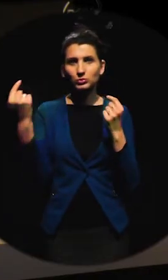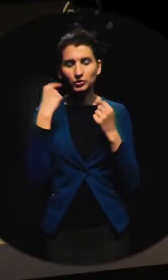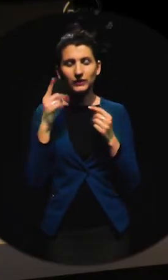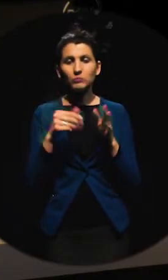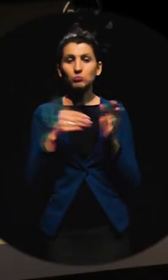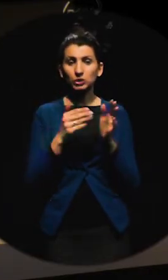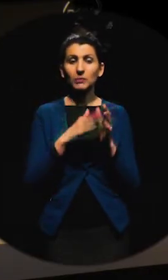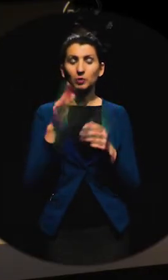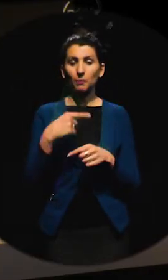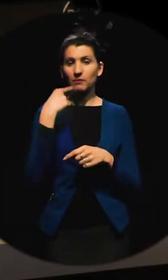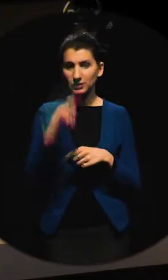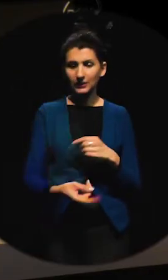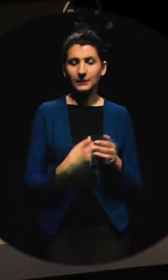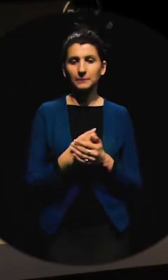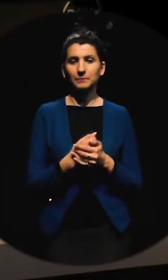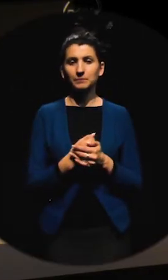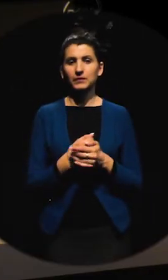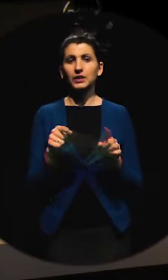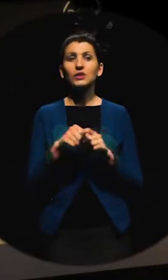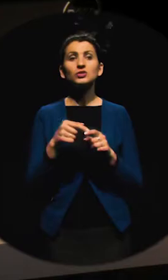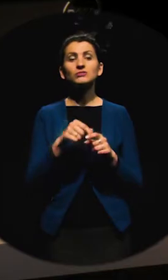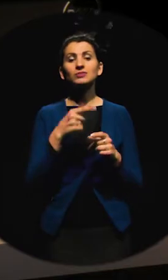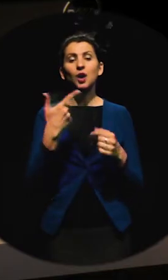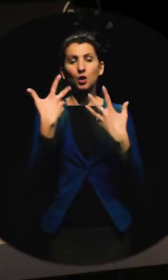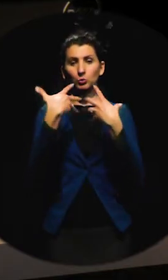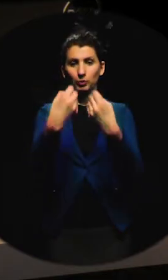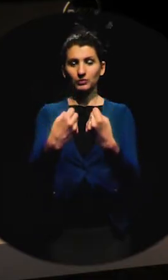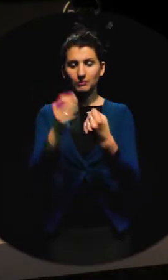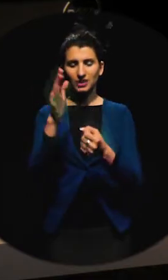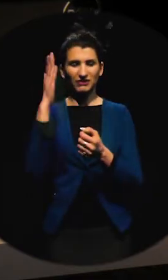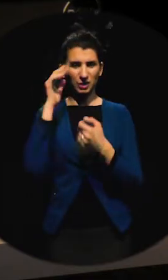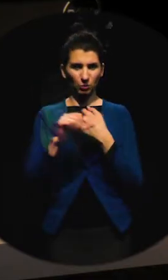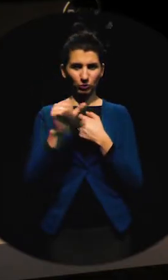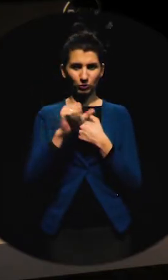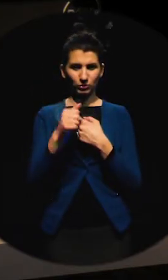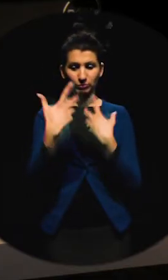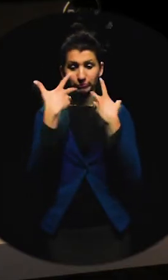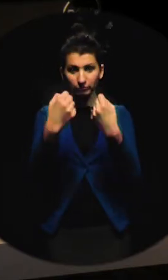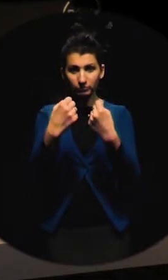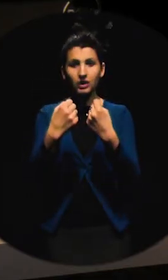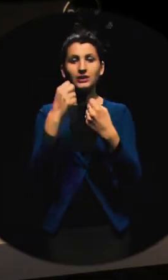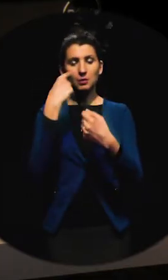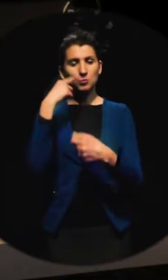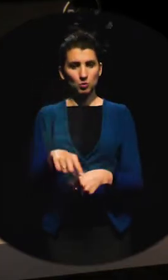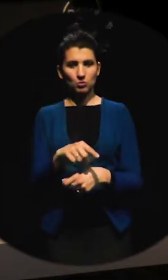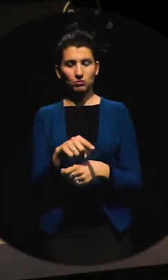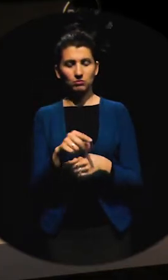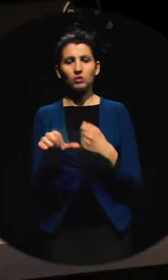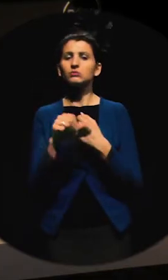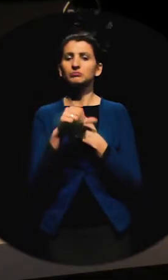wypowiedziane i dotrą na drugą stronę. Tak? Znajdą w odbiorcach